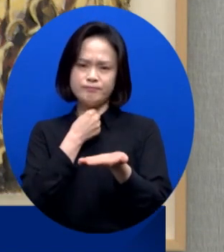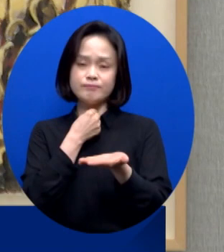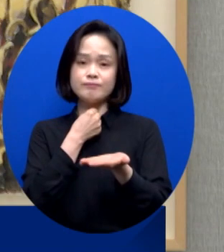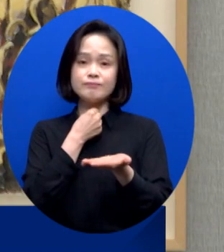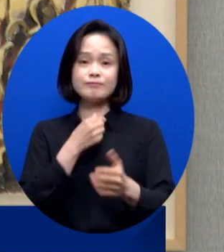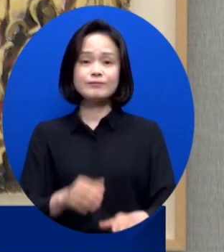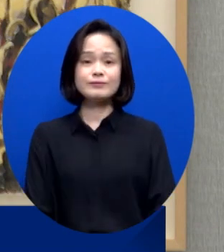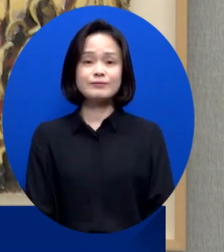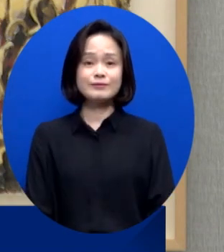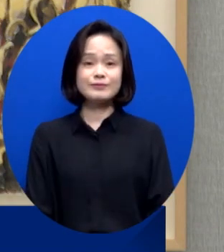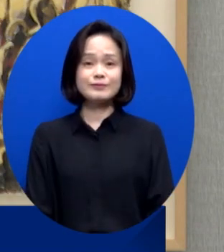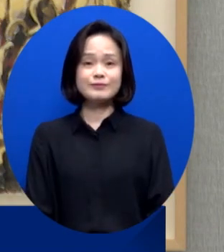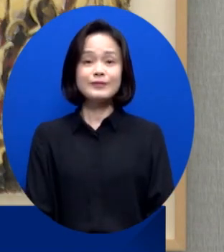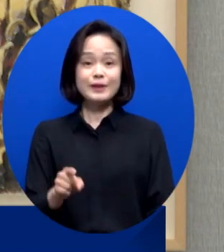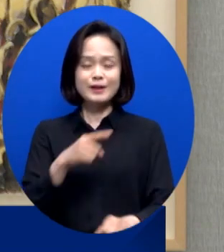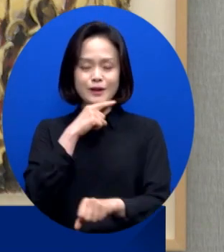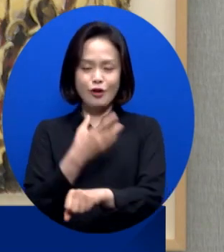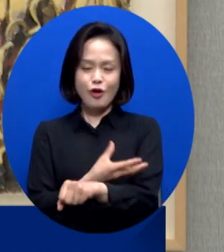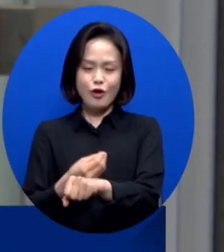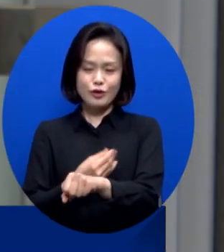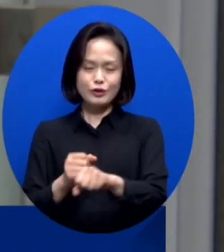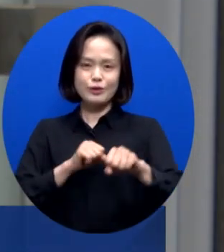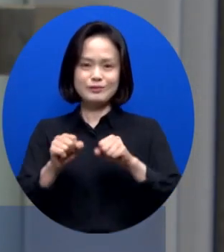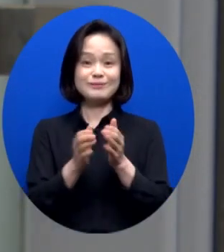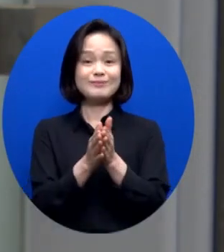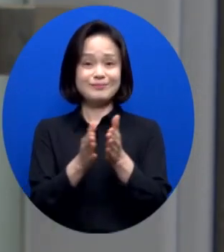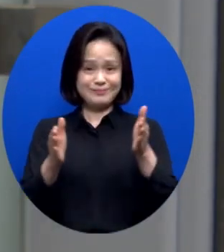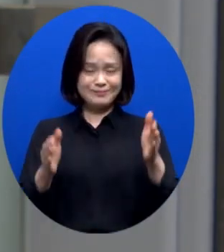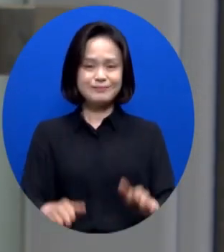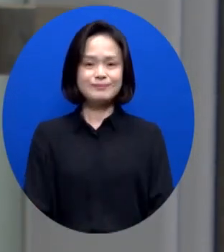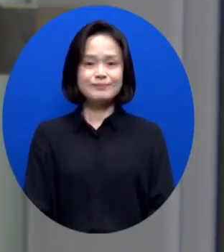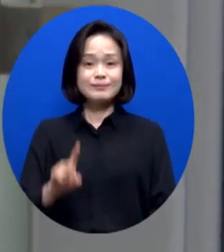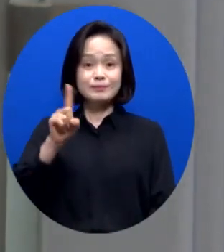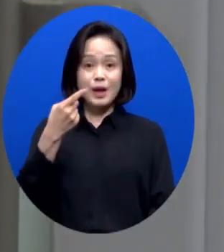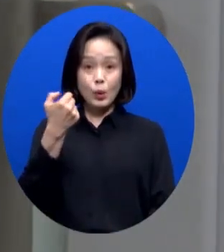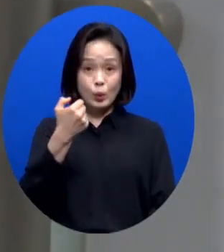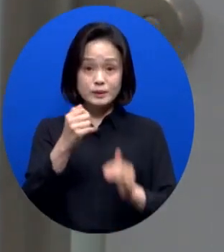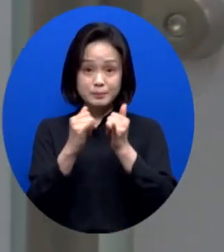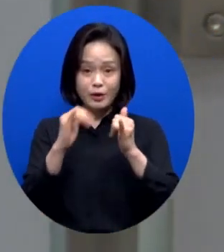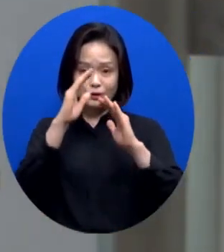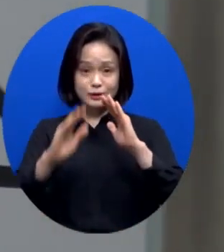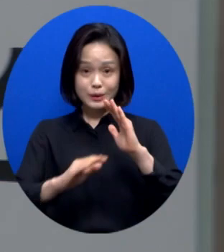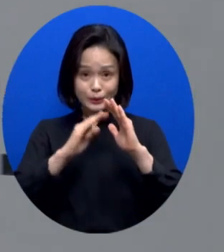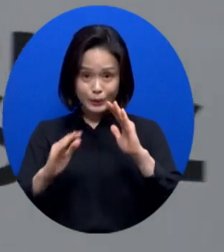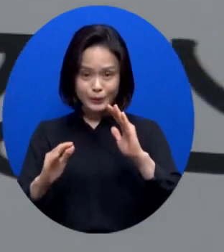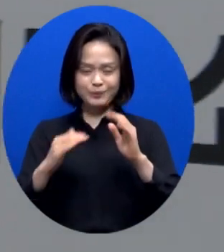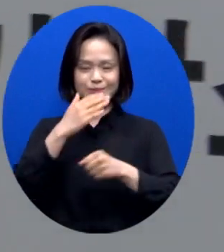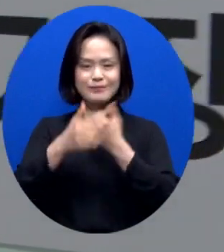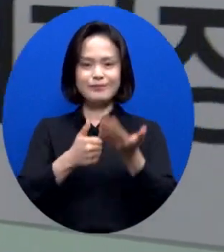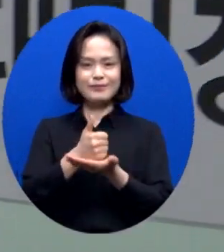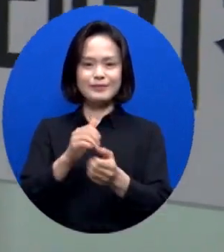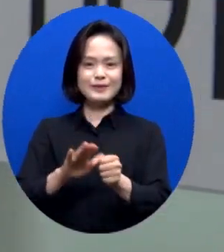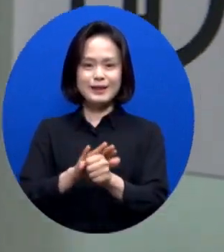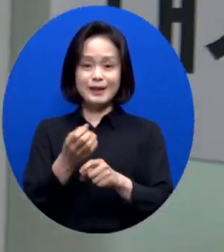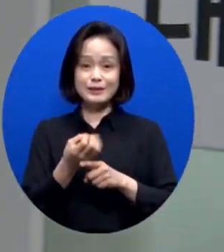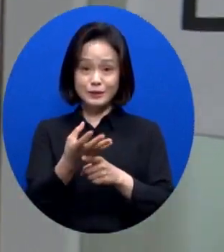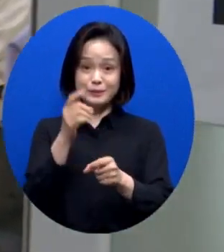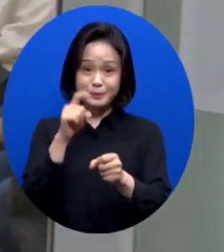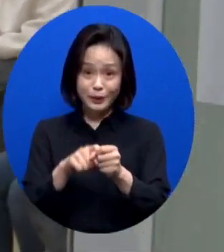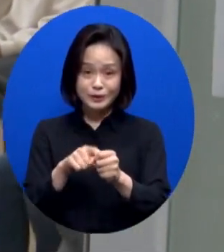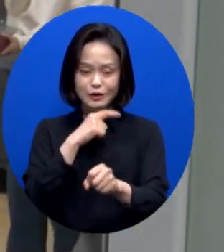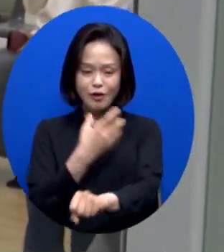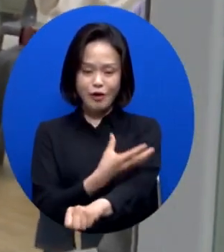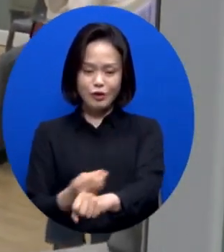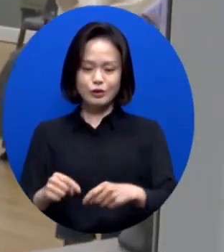사랑 헌혈 운동을 하게 됐습니다 150여 회 성도들이 하나님의 사랑을 전하기 위해 헌혈운동 에